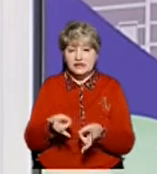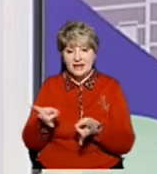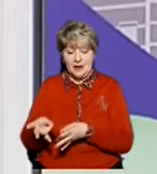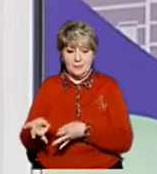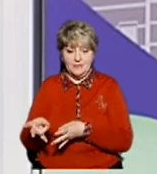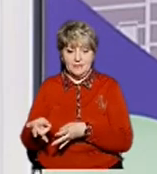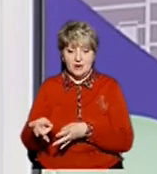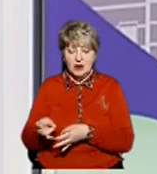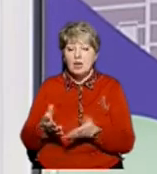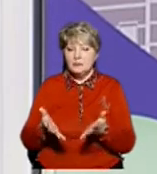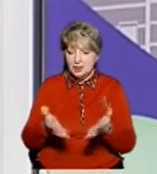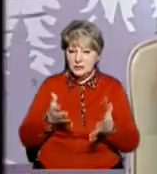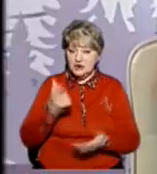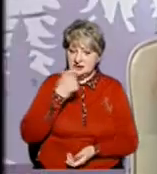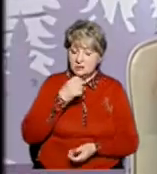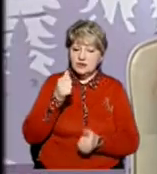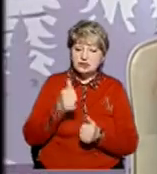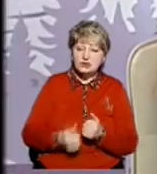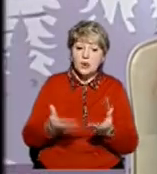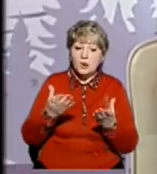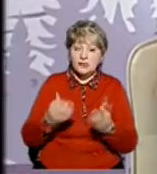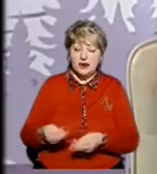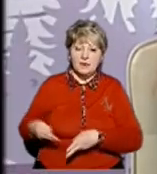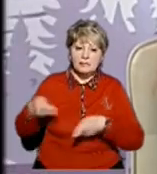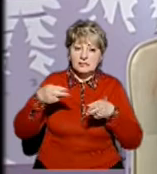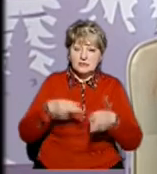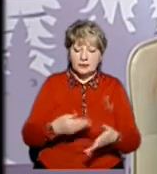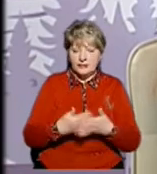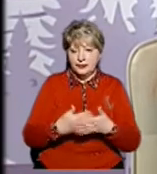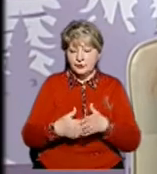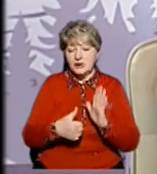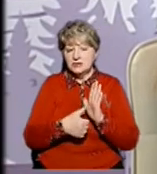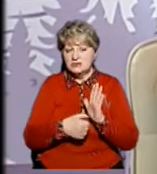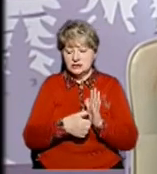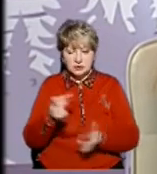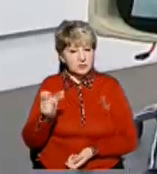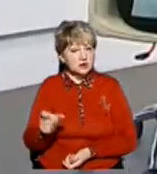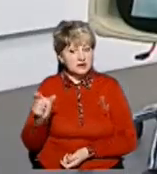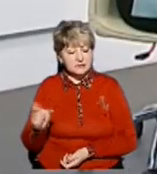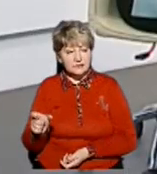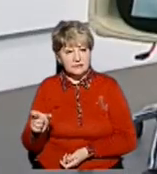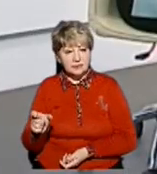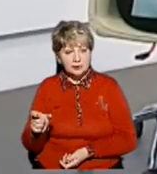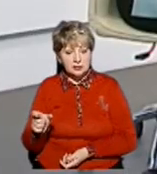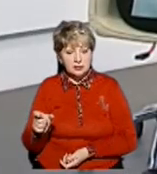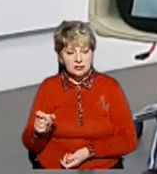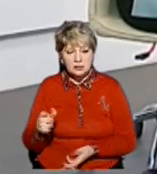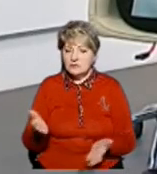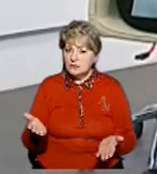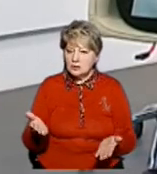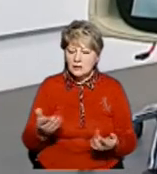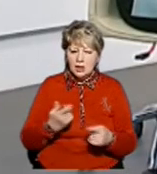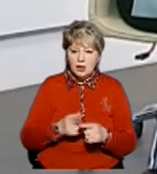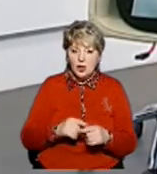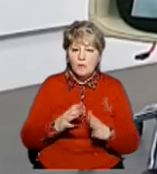нас, ну, уявіть собі, що щодня приїздить біля 600 осіб. І, ну,